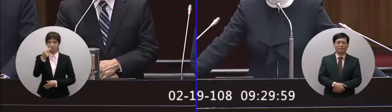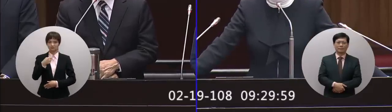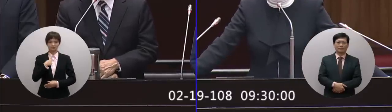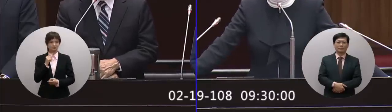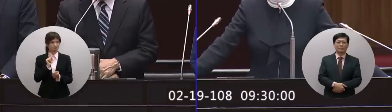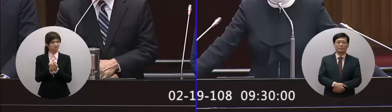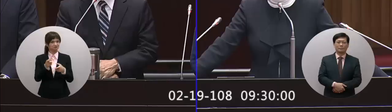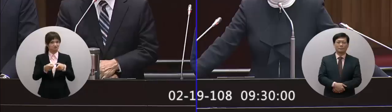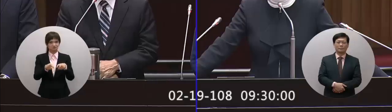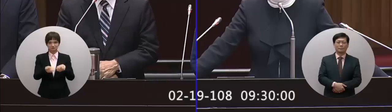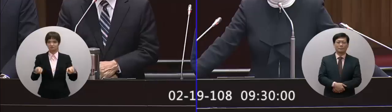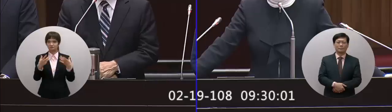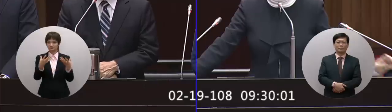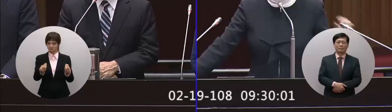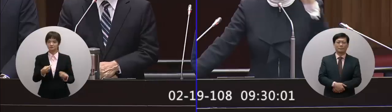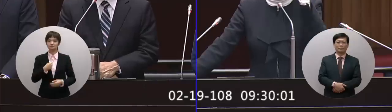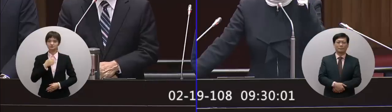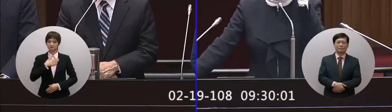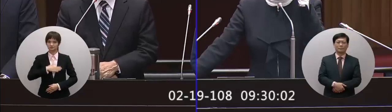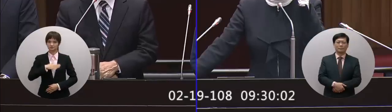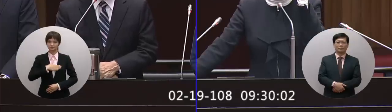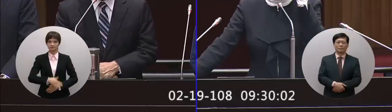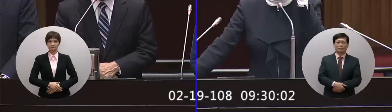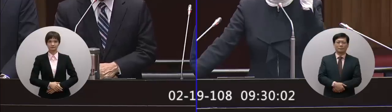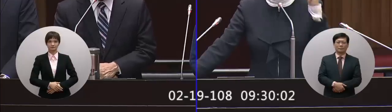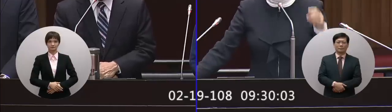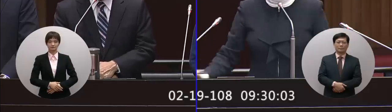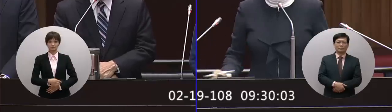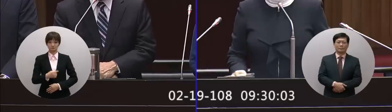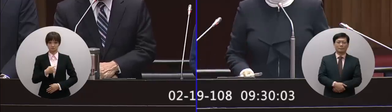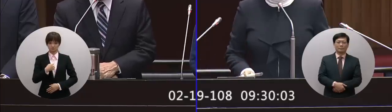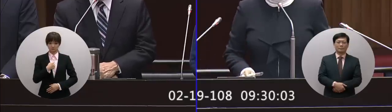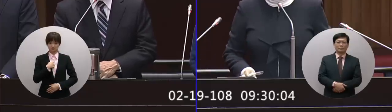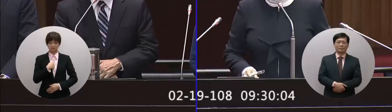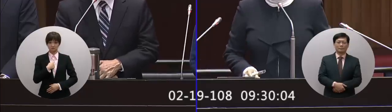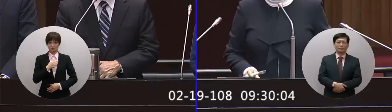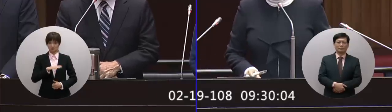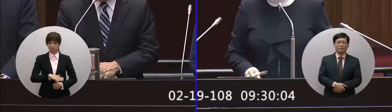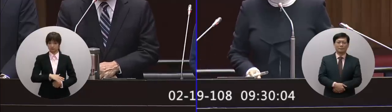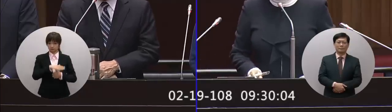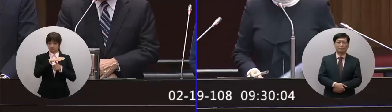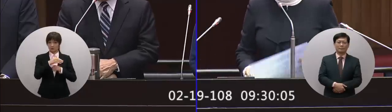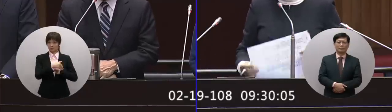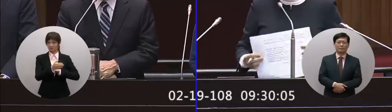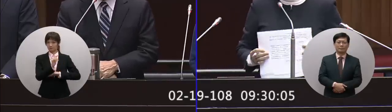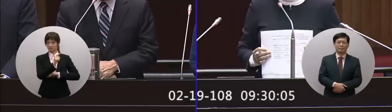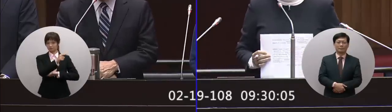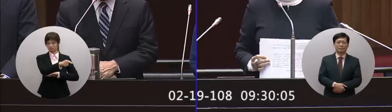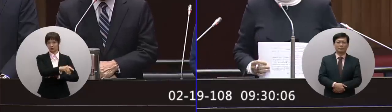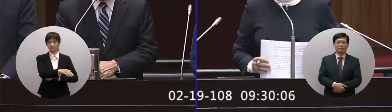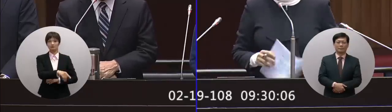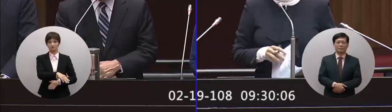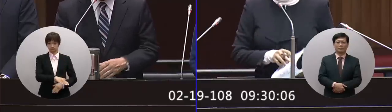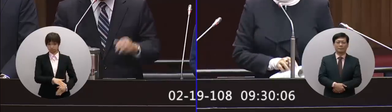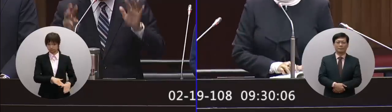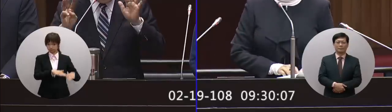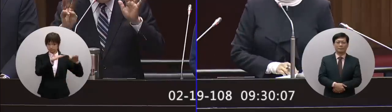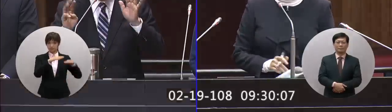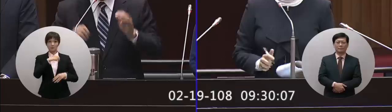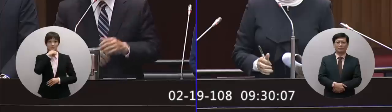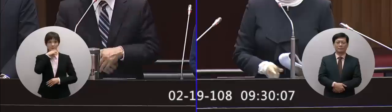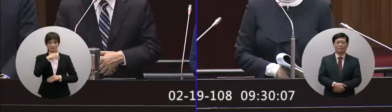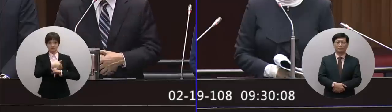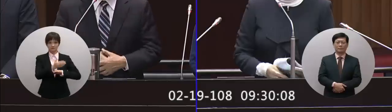非常不公不义。所以，我因为成长于偏乡，我在当屏东县长时，屏东